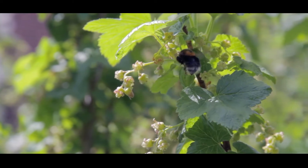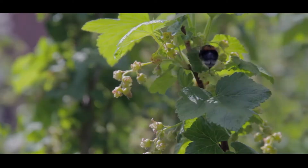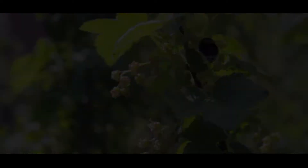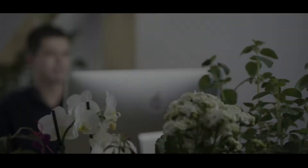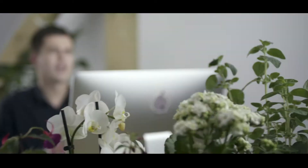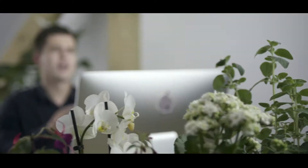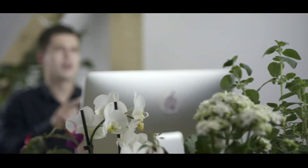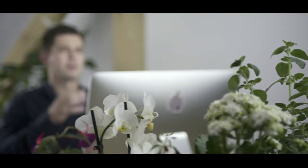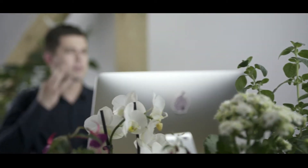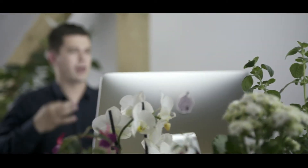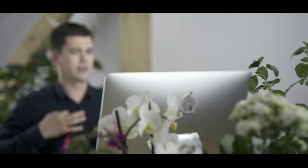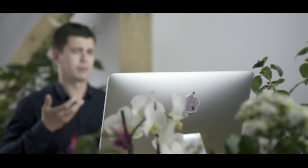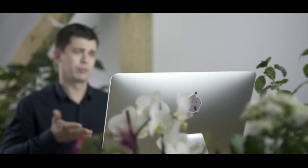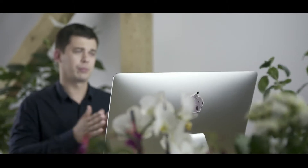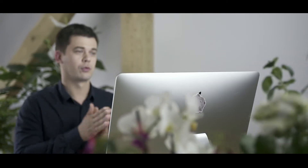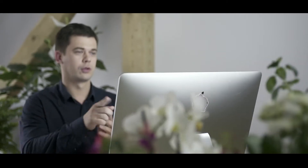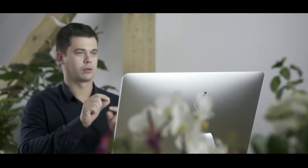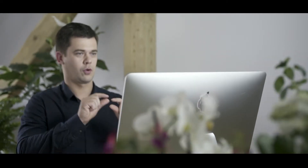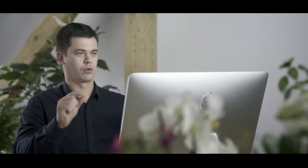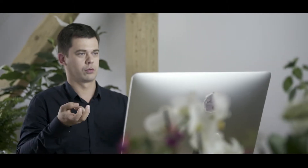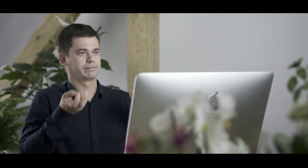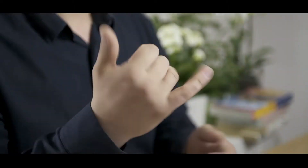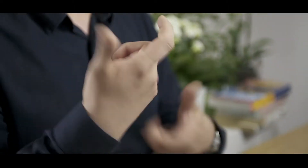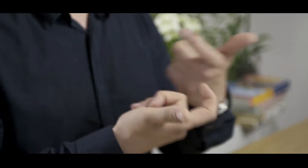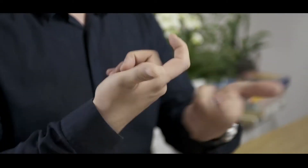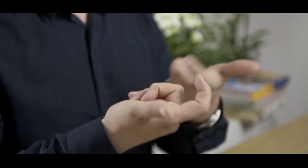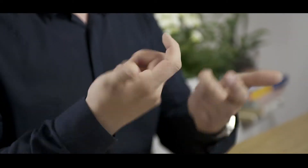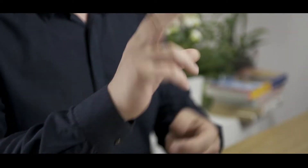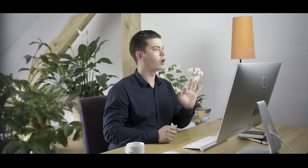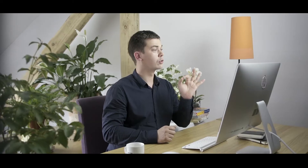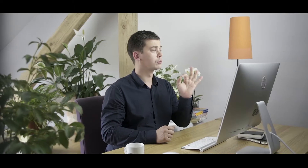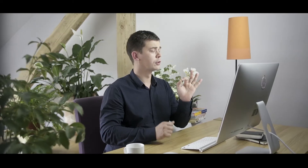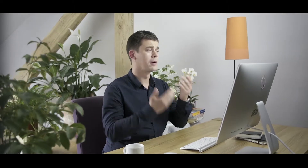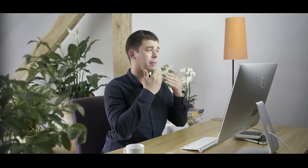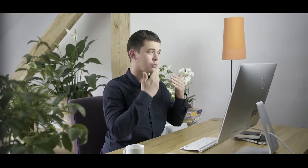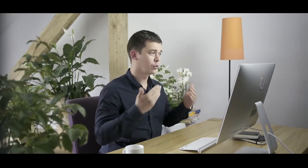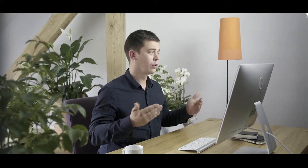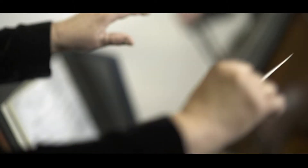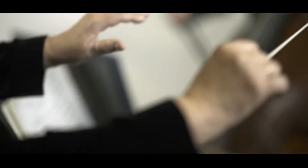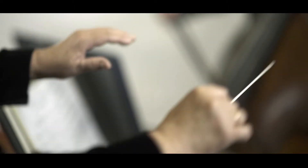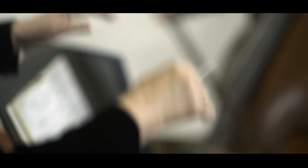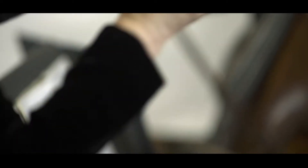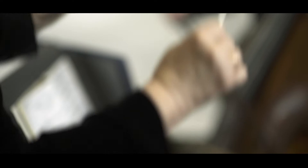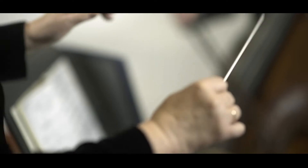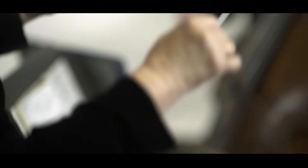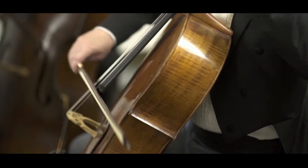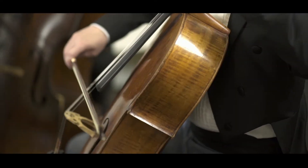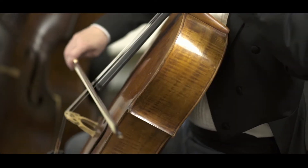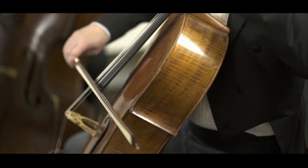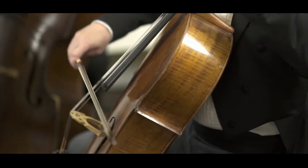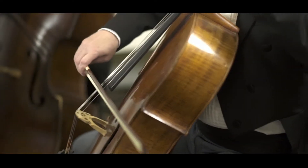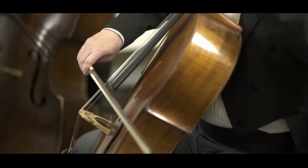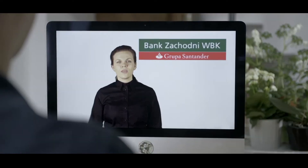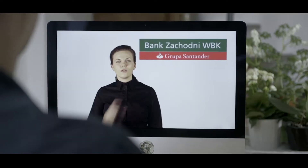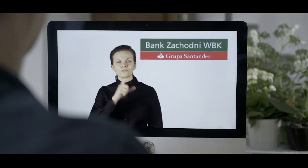brunet w czarnej koszuli siedzi przed komputerem. Ekspresyjnie gestykuluje do ekranu. Scena przeplata się z kadrami z koncertu